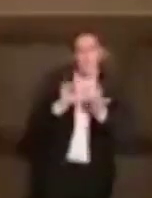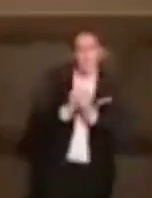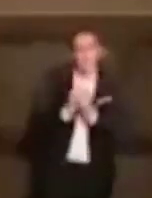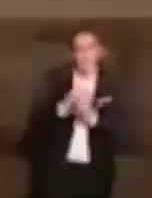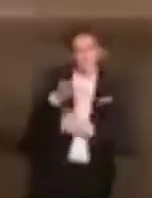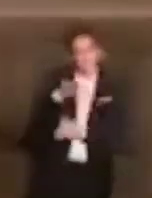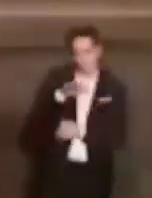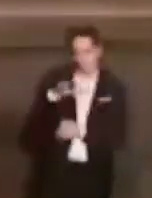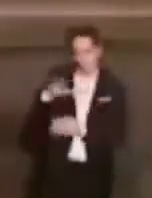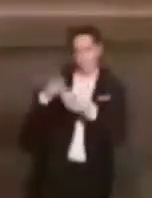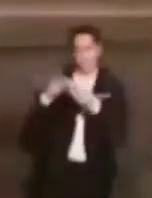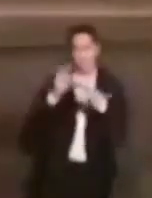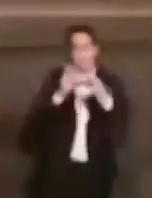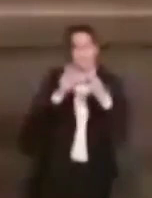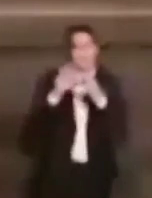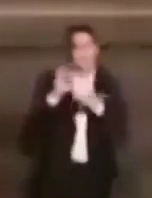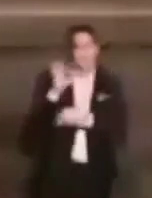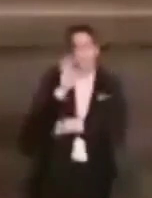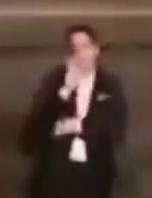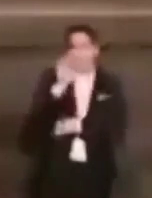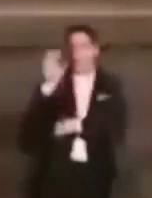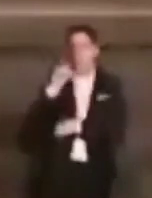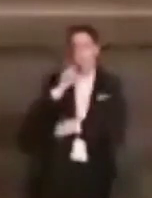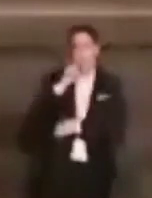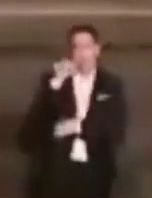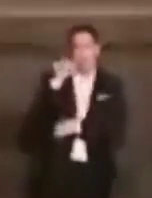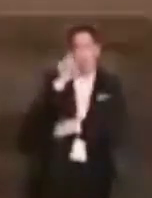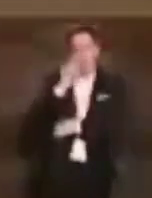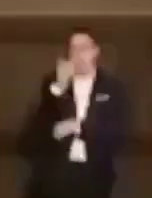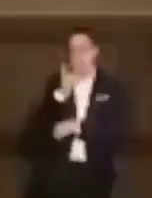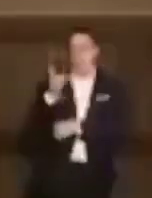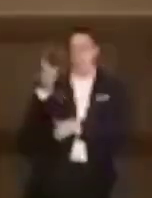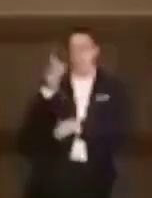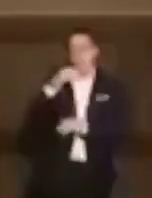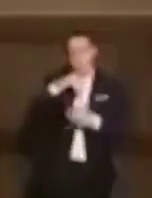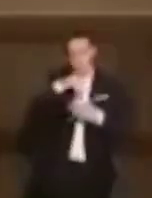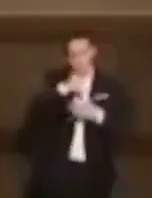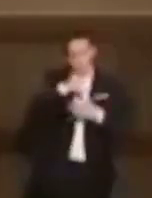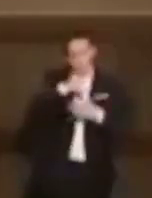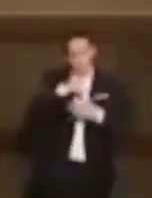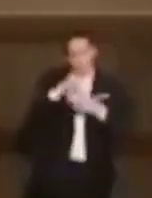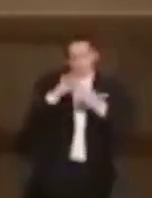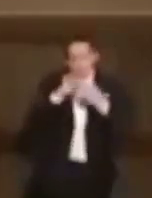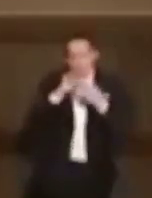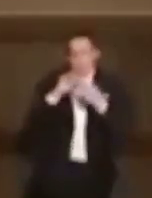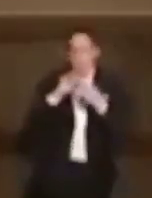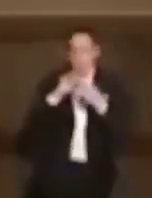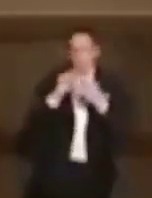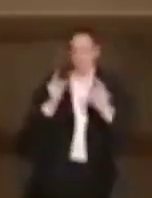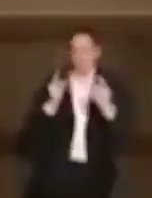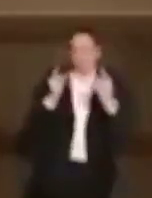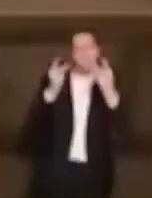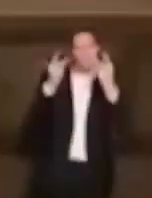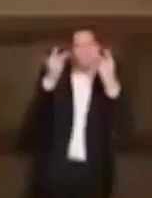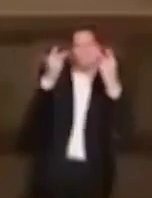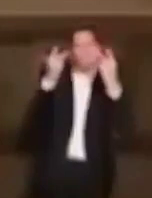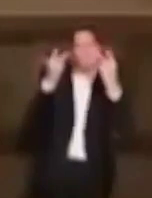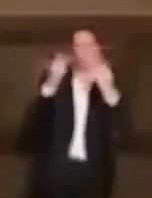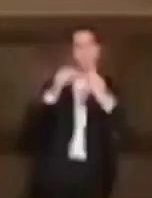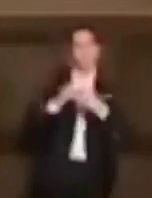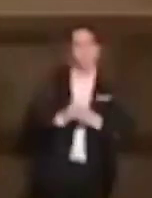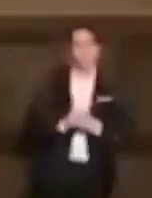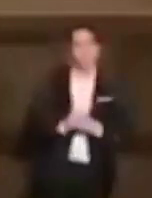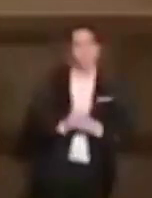شدید. دیدم که بعضی از شما از این عمل مجرمانه خوشحال شدید.